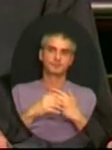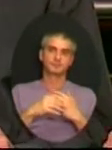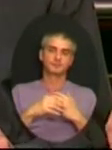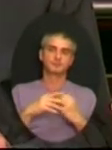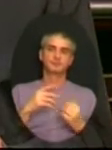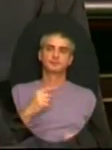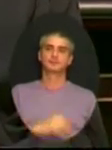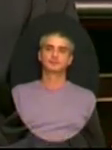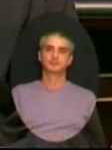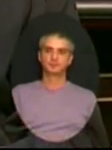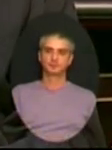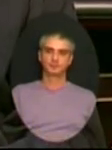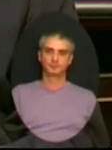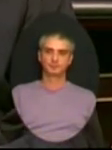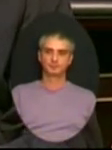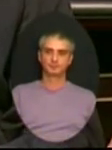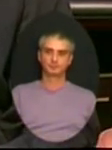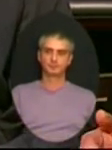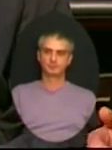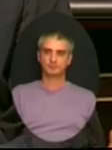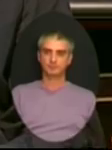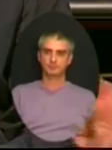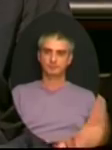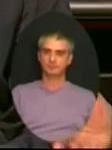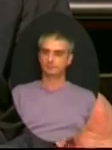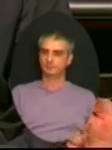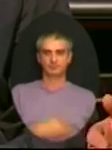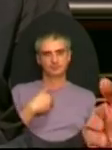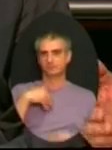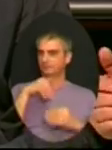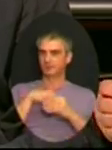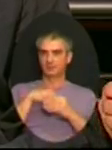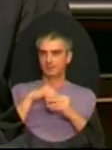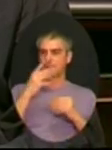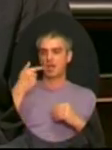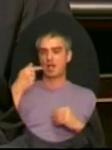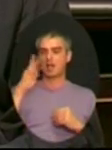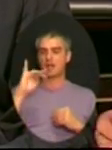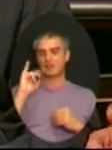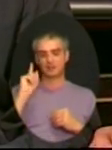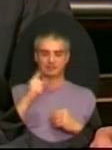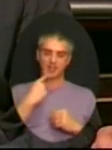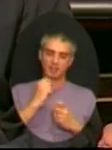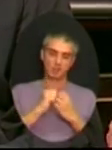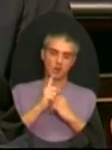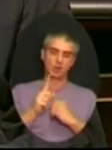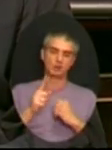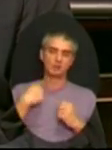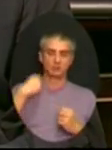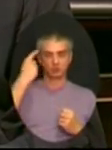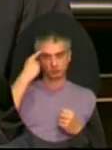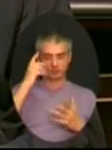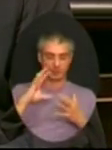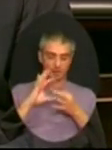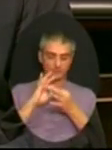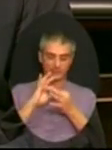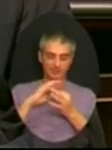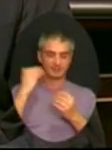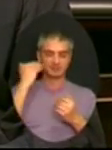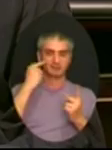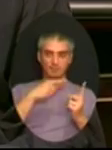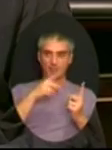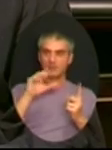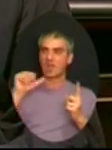לזה ככה. אני חושבת ש... תיאת, אני לא נכנסת למה גבאי היה צריך להגיד או לא היה צריך להגיד. אני חושבת שהברית בין ציפי